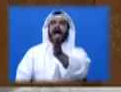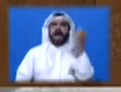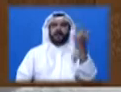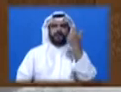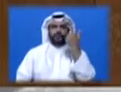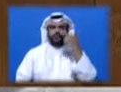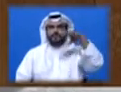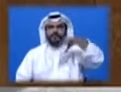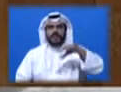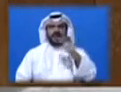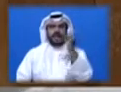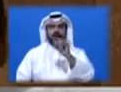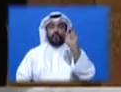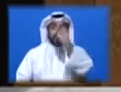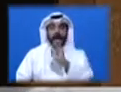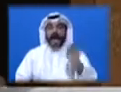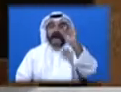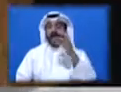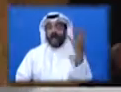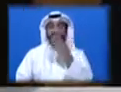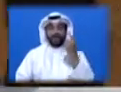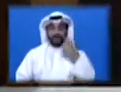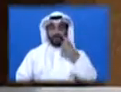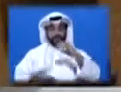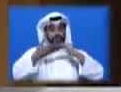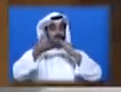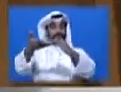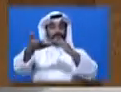والقارة الإفريقية، الثورة اللي ناصرت